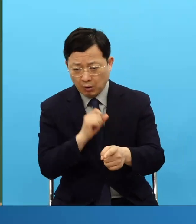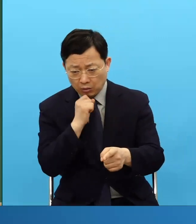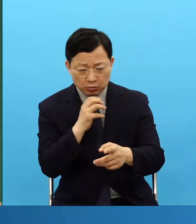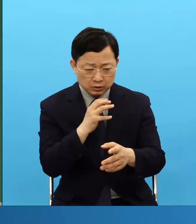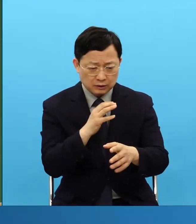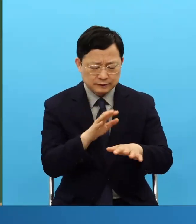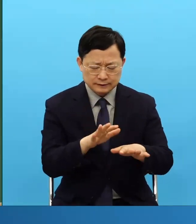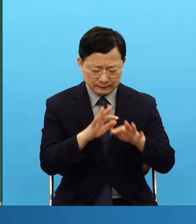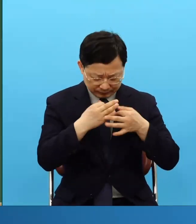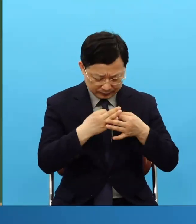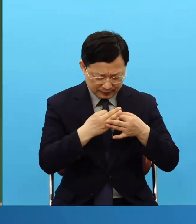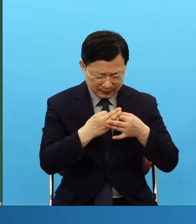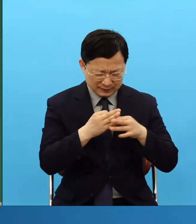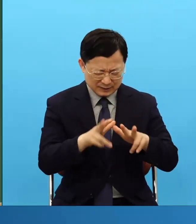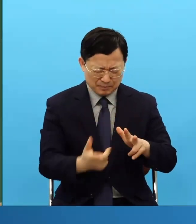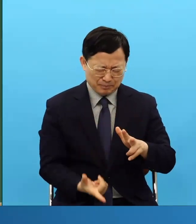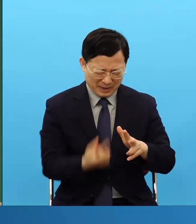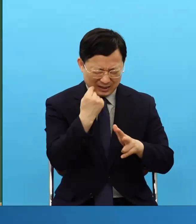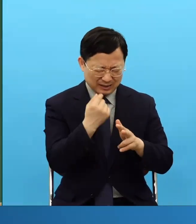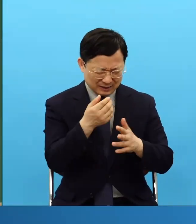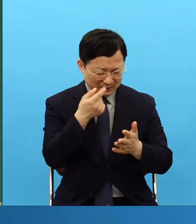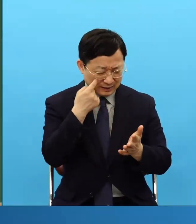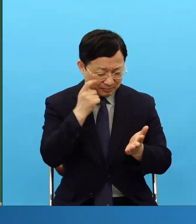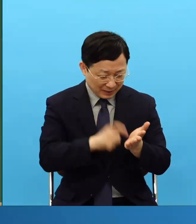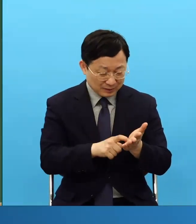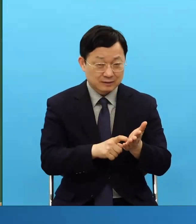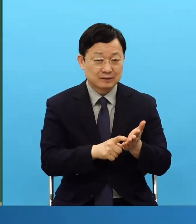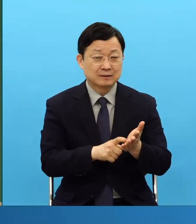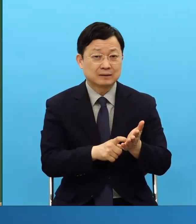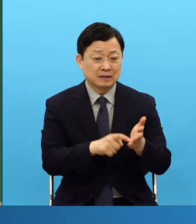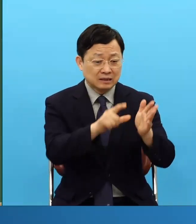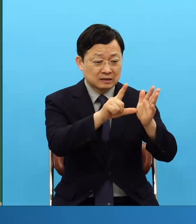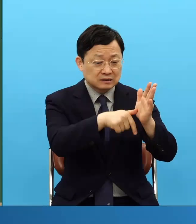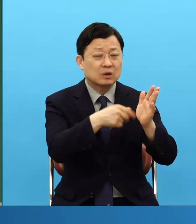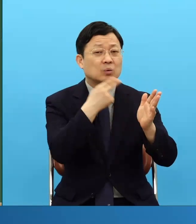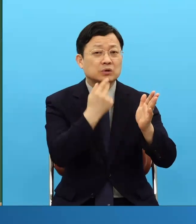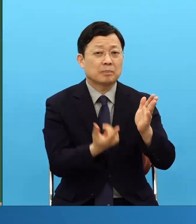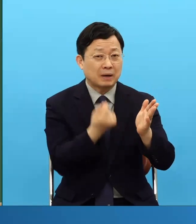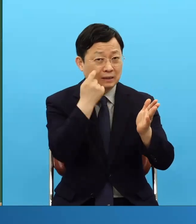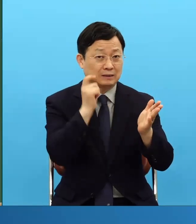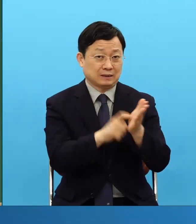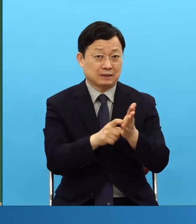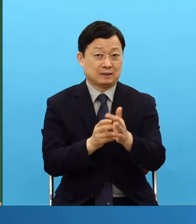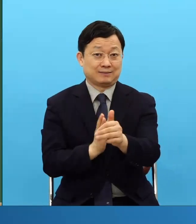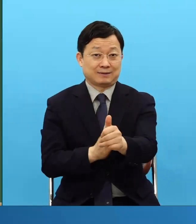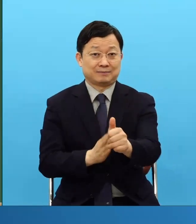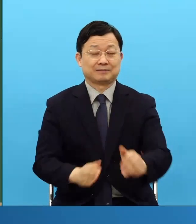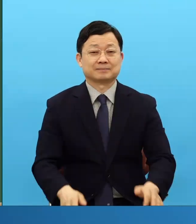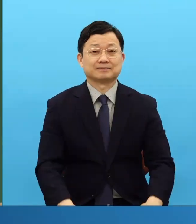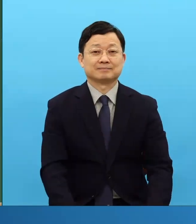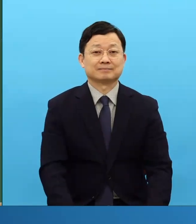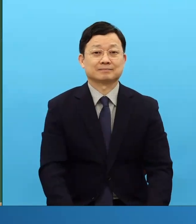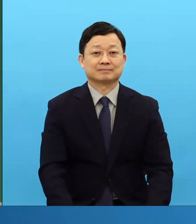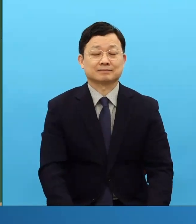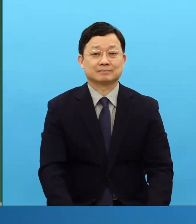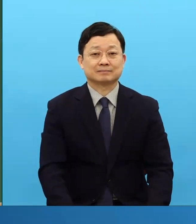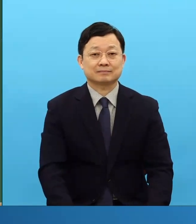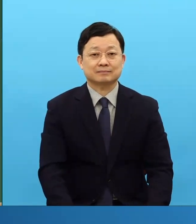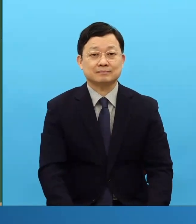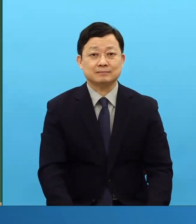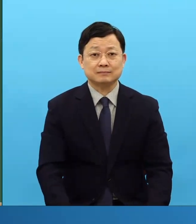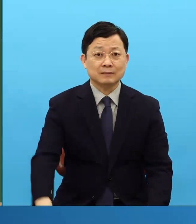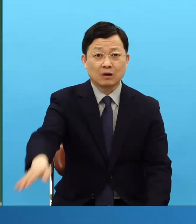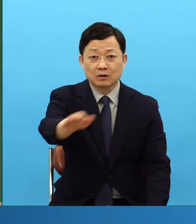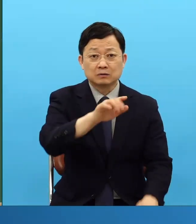지금이라도 빨리 찾아내야 됩니다. And so church offers, if you can't 그렇죠. see this 시간 or you don't know 없어요. what to do, you don't have much time. You have to quickly find this. 여러분 지금 버틸